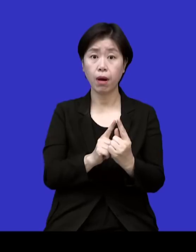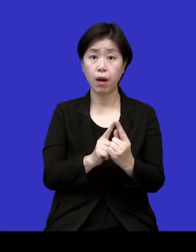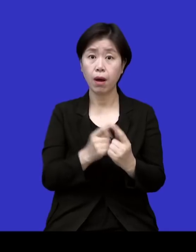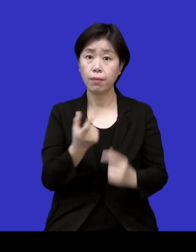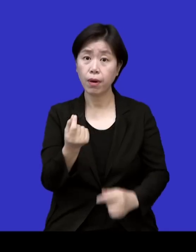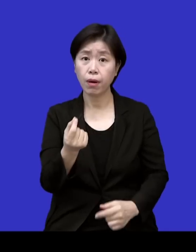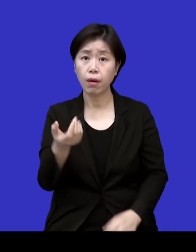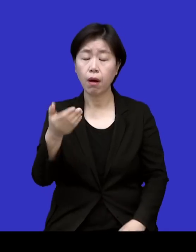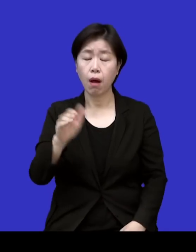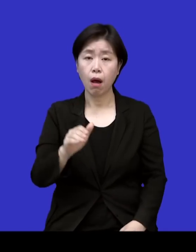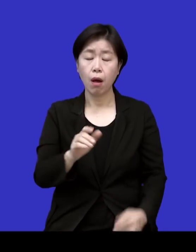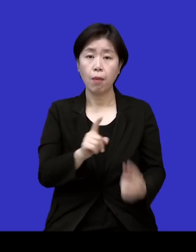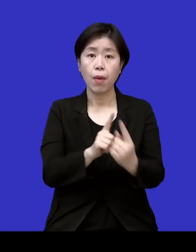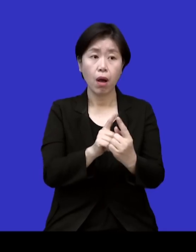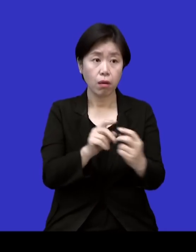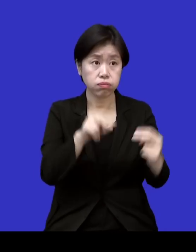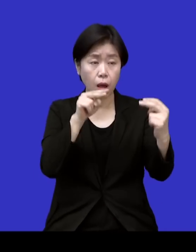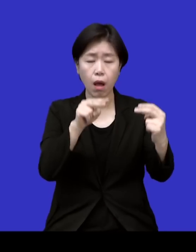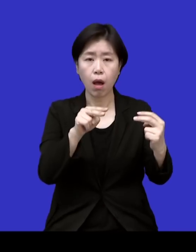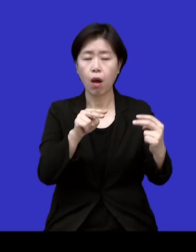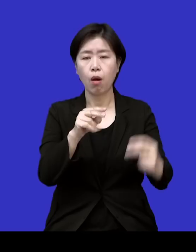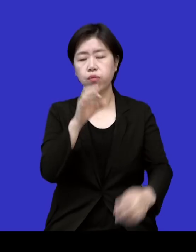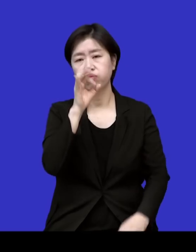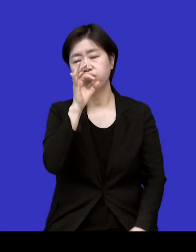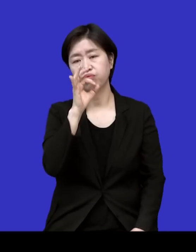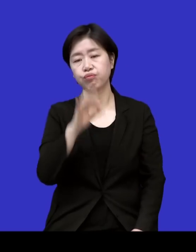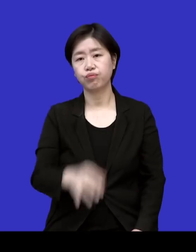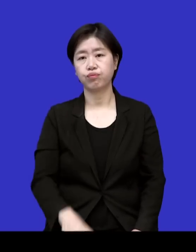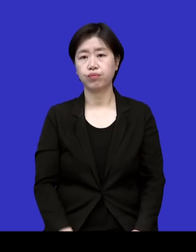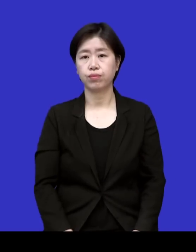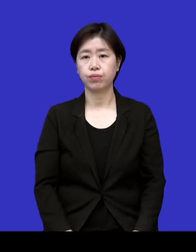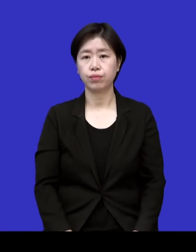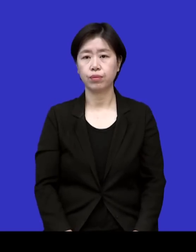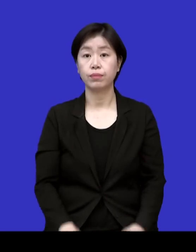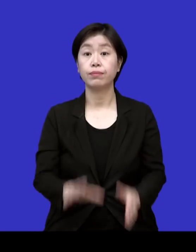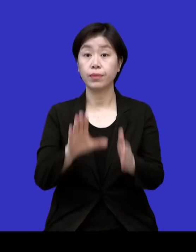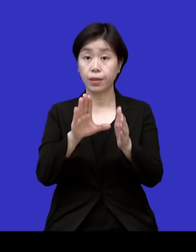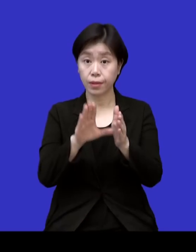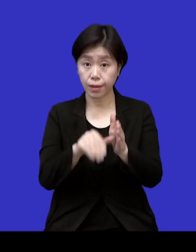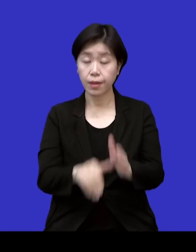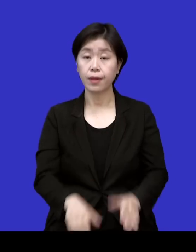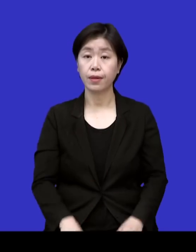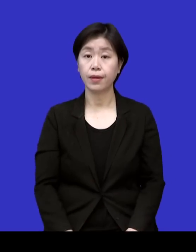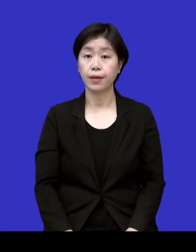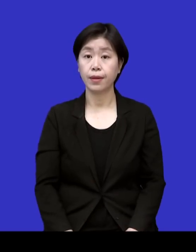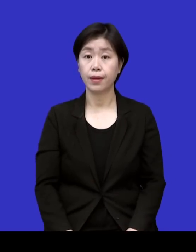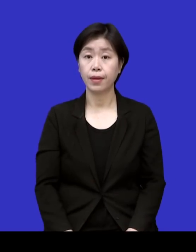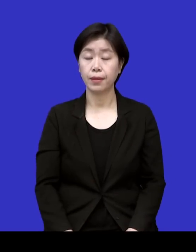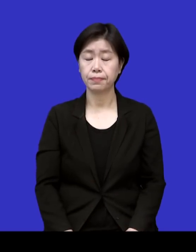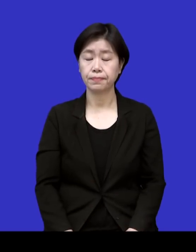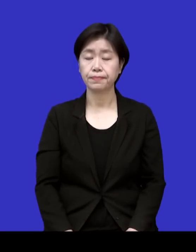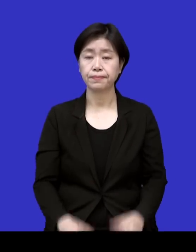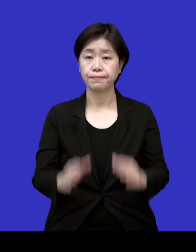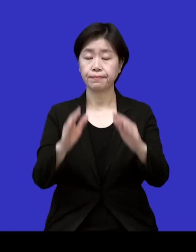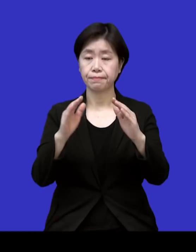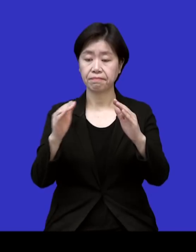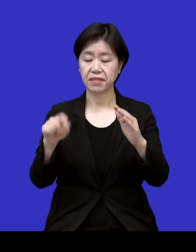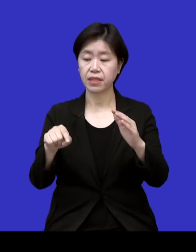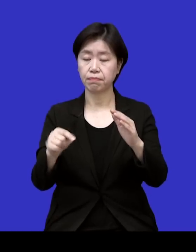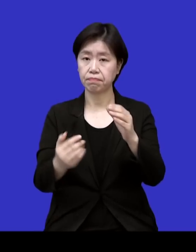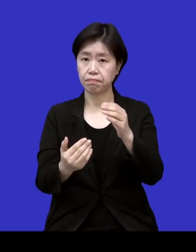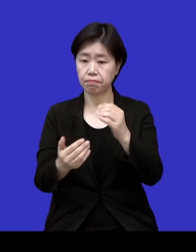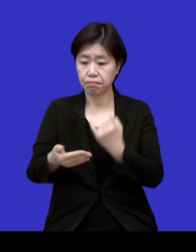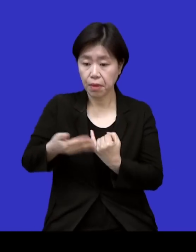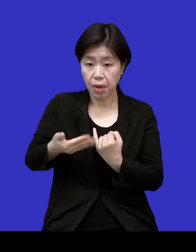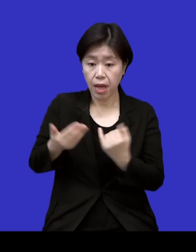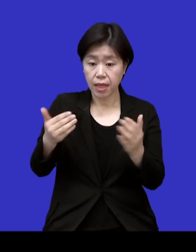없는 그렇죠, 거예요. 그렇죠, 그렇죠. 그래서 그때 이제 그렇게 집으로 돌아와서 근데 그